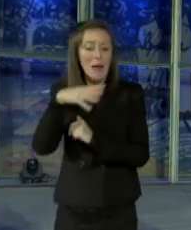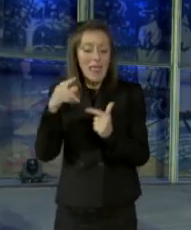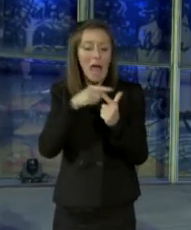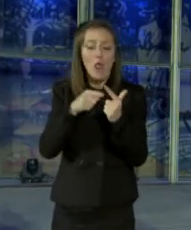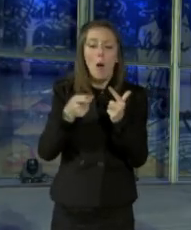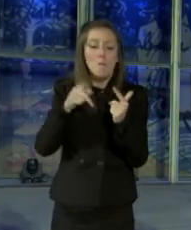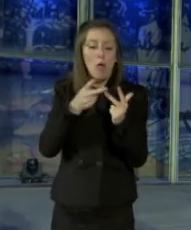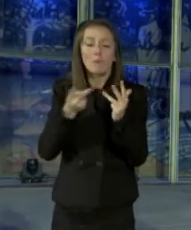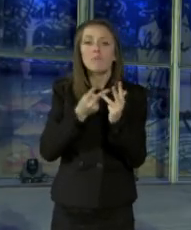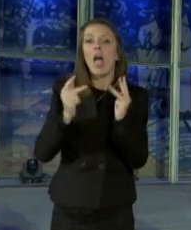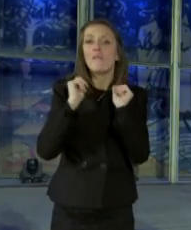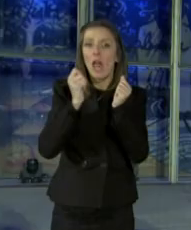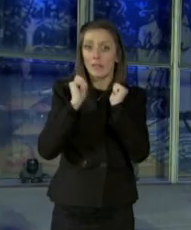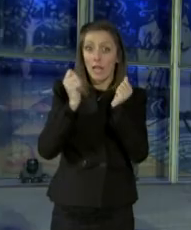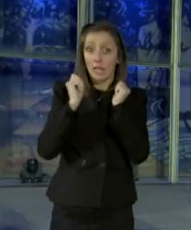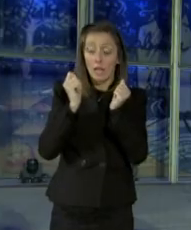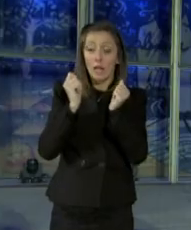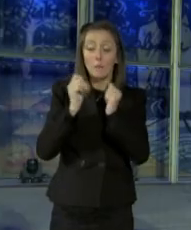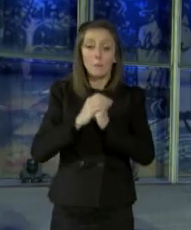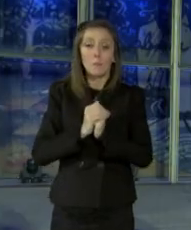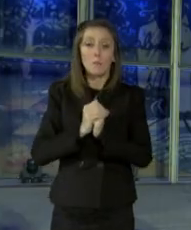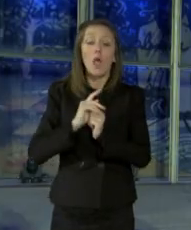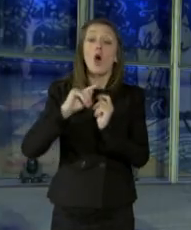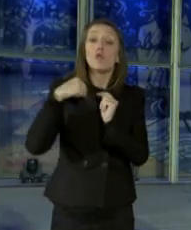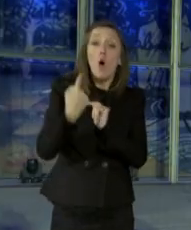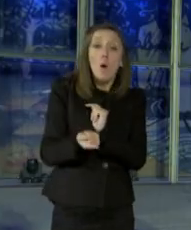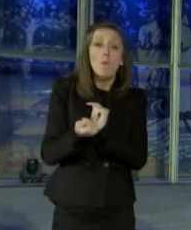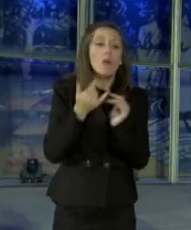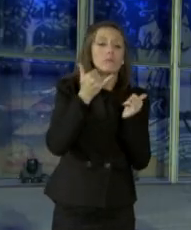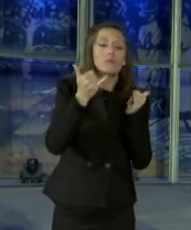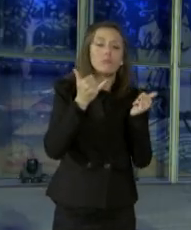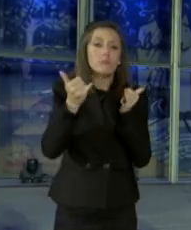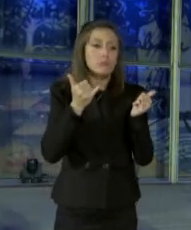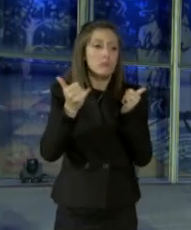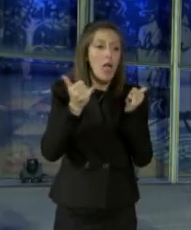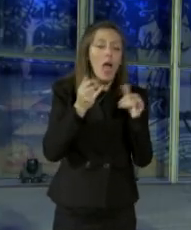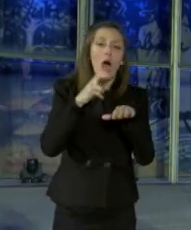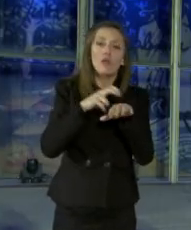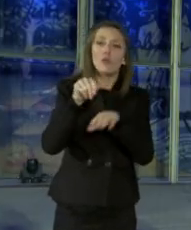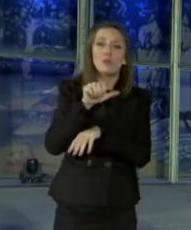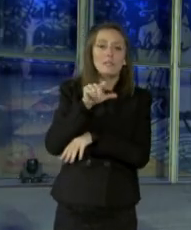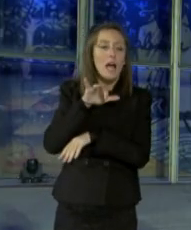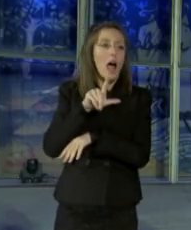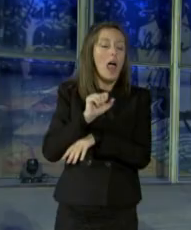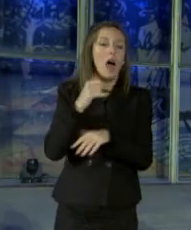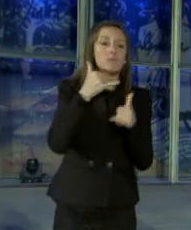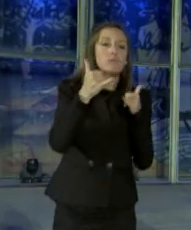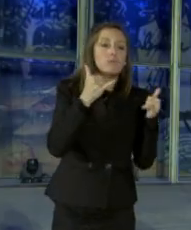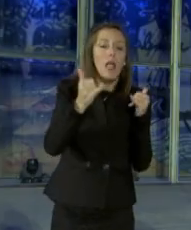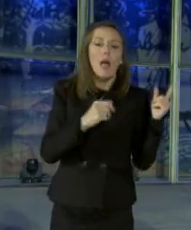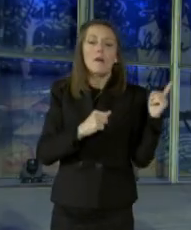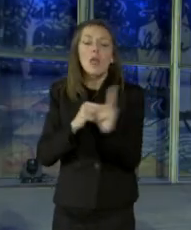confratelli mentre chiamati telefonicamente dal dottor sala cominciavano ad arrivare l'uno dopo